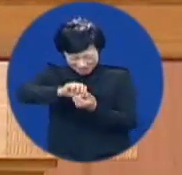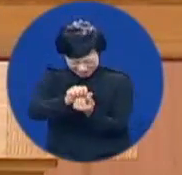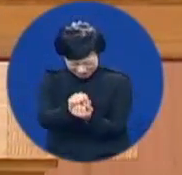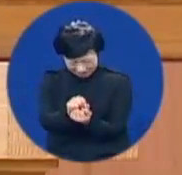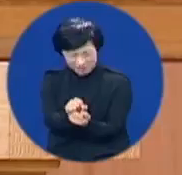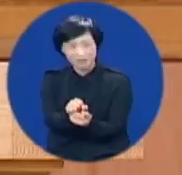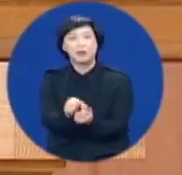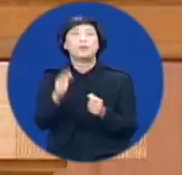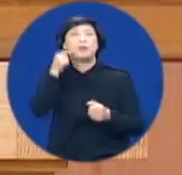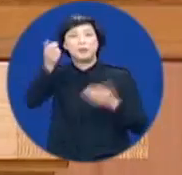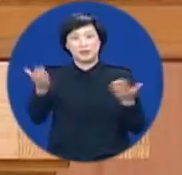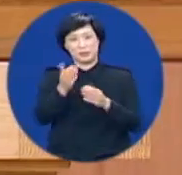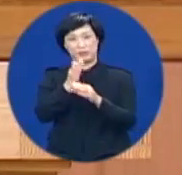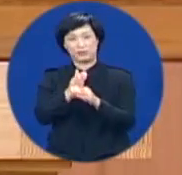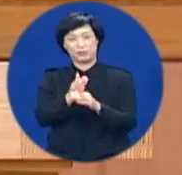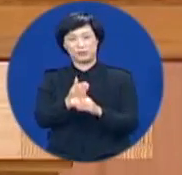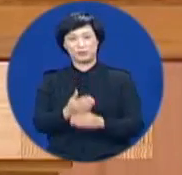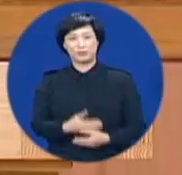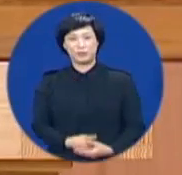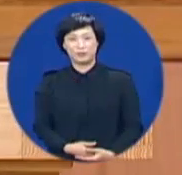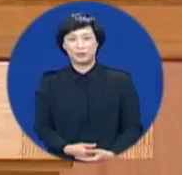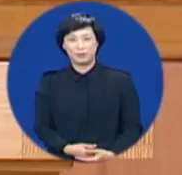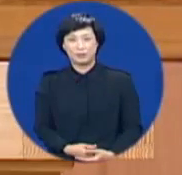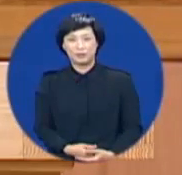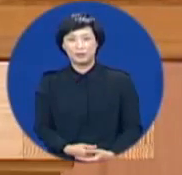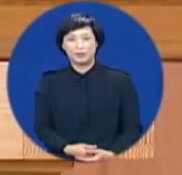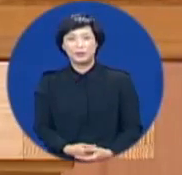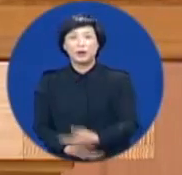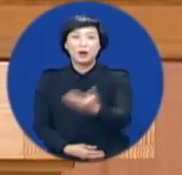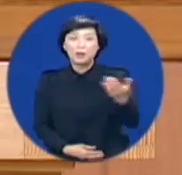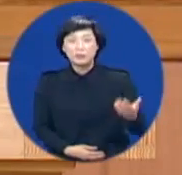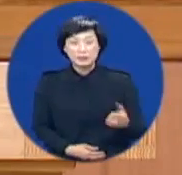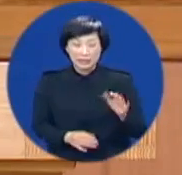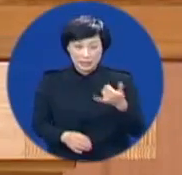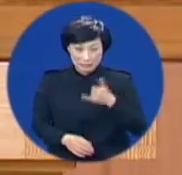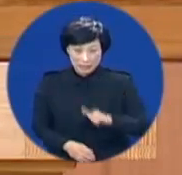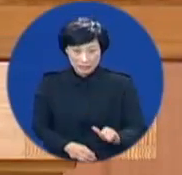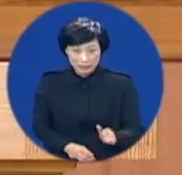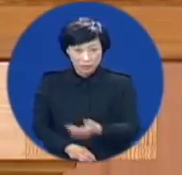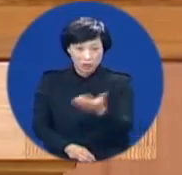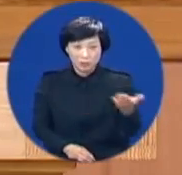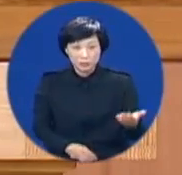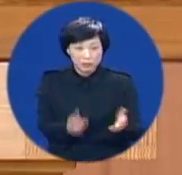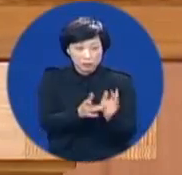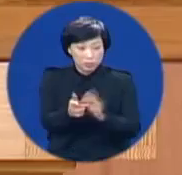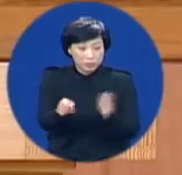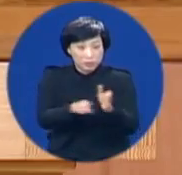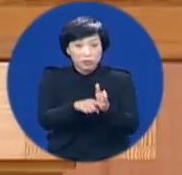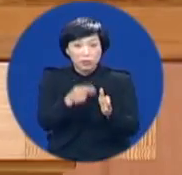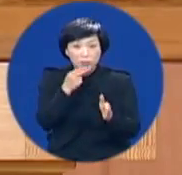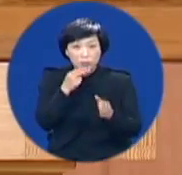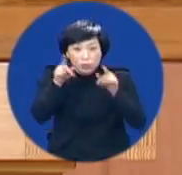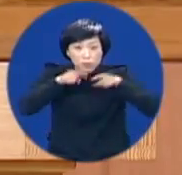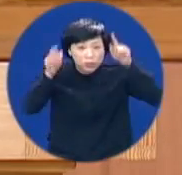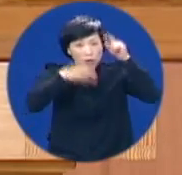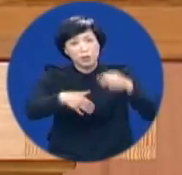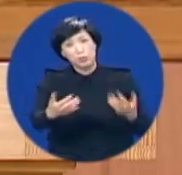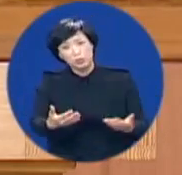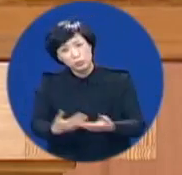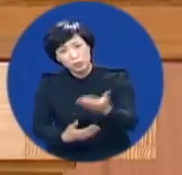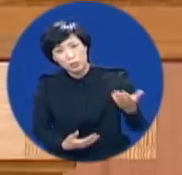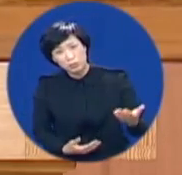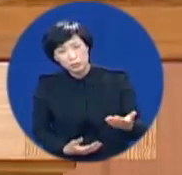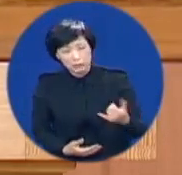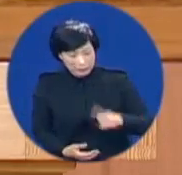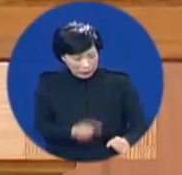거예요. 다음에 여러분의 자식이 예수 안 믿고 지옥 간다면